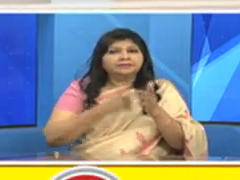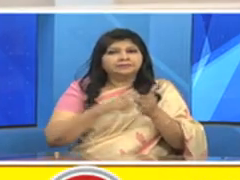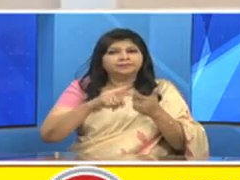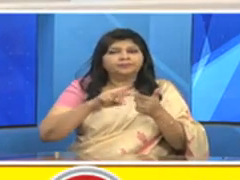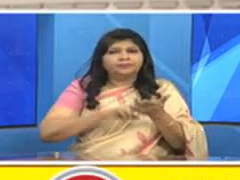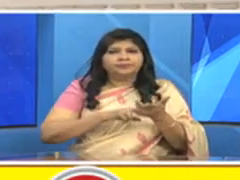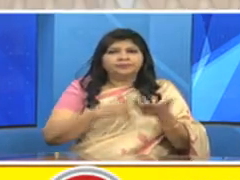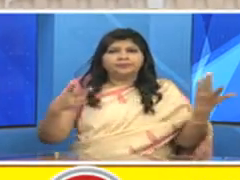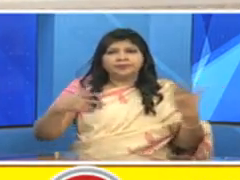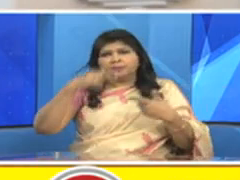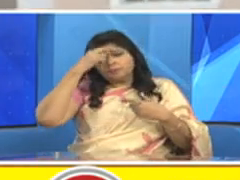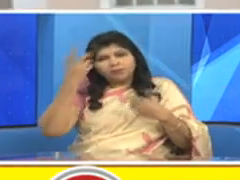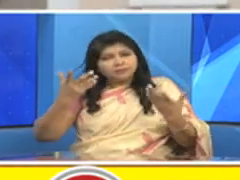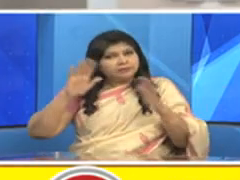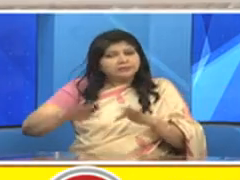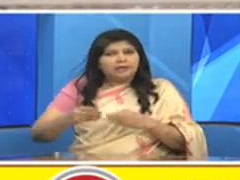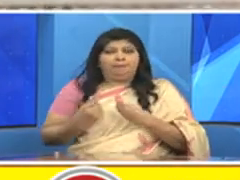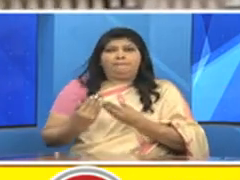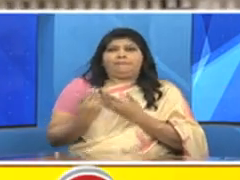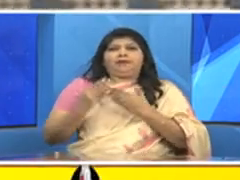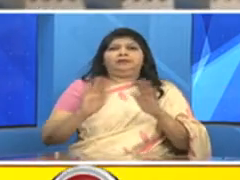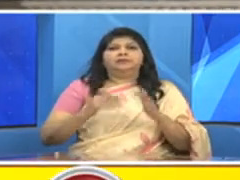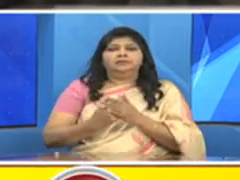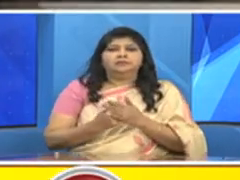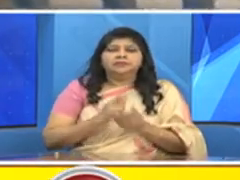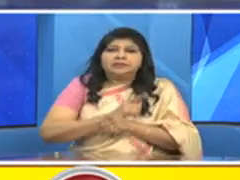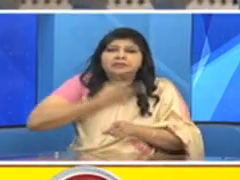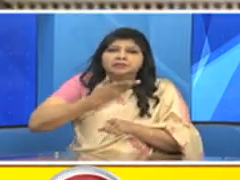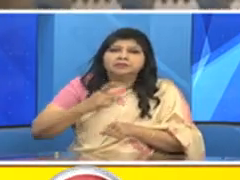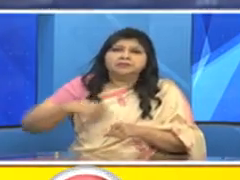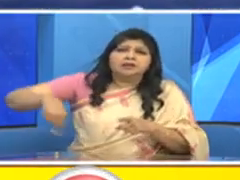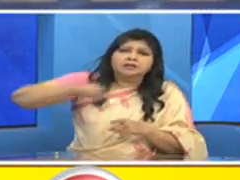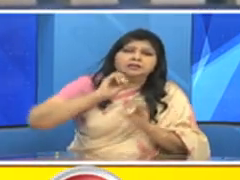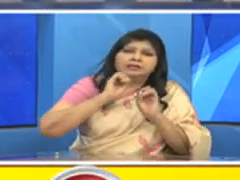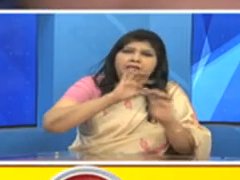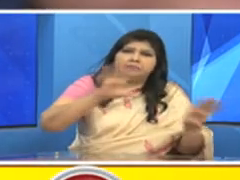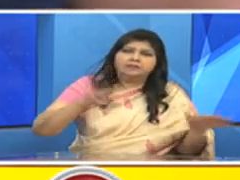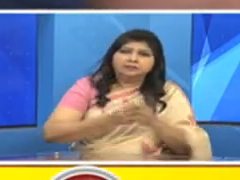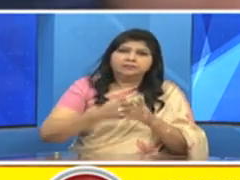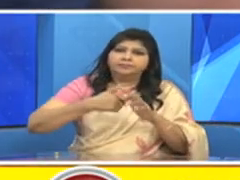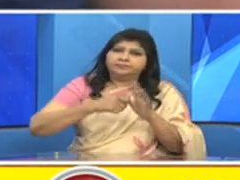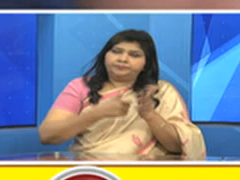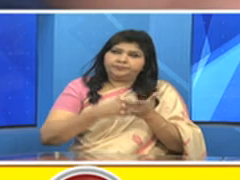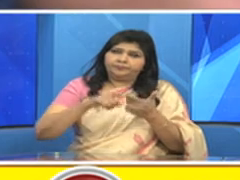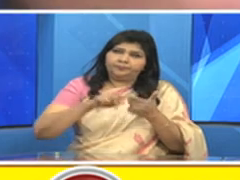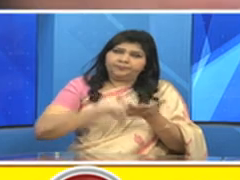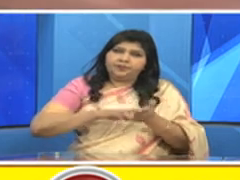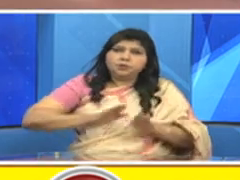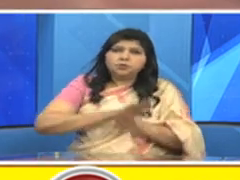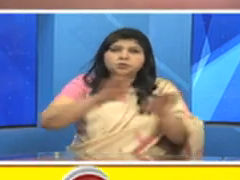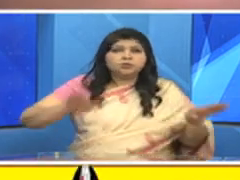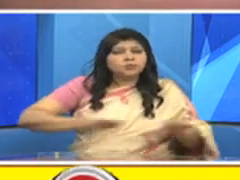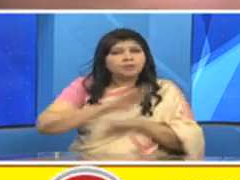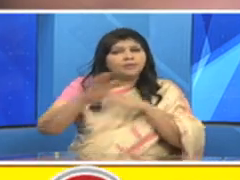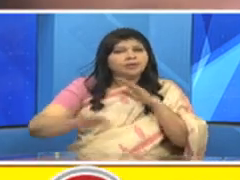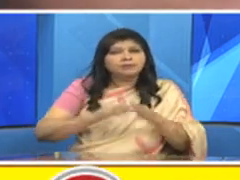भी परिस्थिति में हार नहीं मानने का एक जज्बा हर किसी को प्रेरित करता है। करीना ने स्विमिंग में